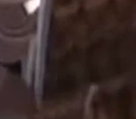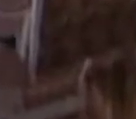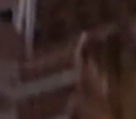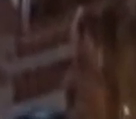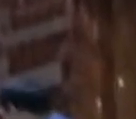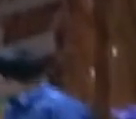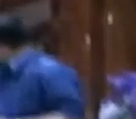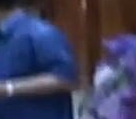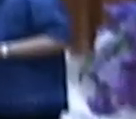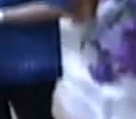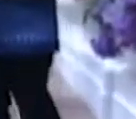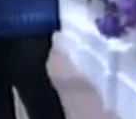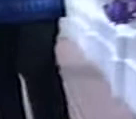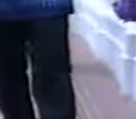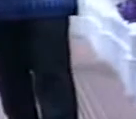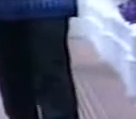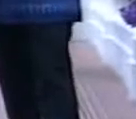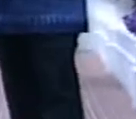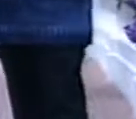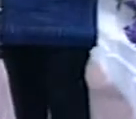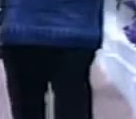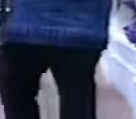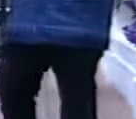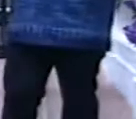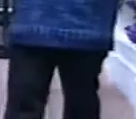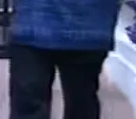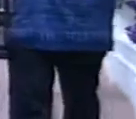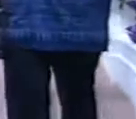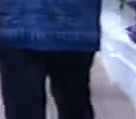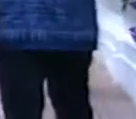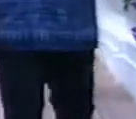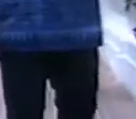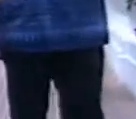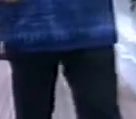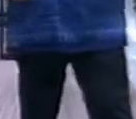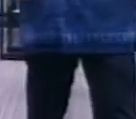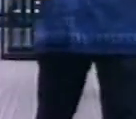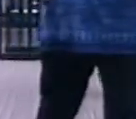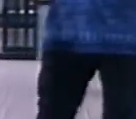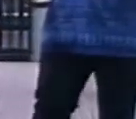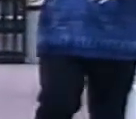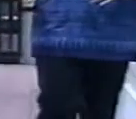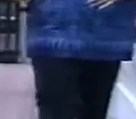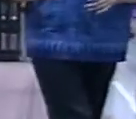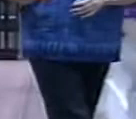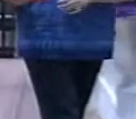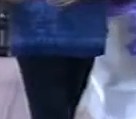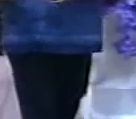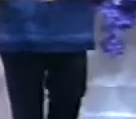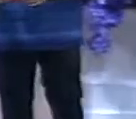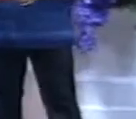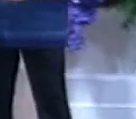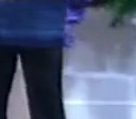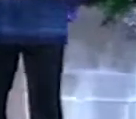ประชุมสันติการนานาชาติที่จังหวัดเชียงใหม่ใช่ไหม คร ับ ครับ หอประชุมนี้ถือว่าเป็นใช้เป็นงานแรกกับการจัดงานผู้นำด้านน้ำเ